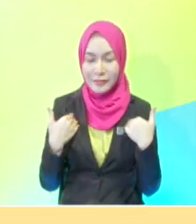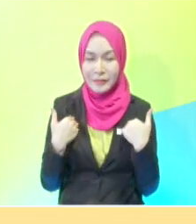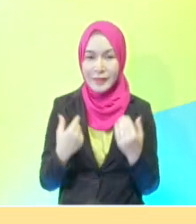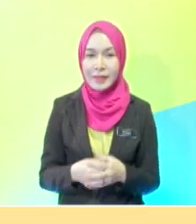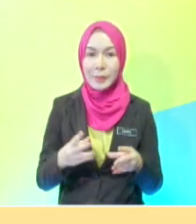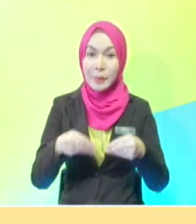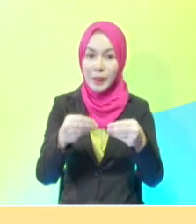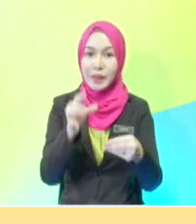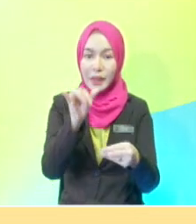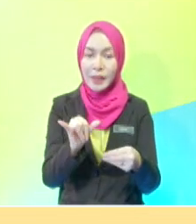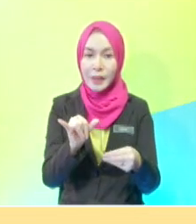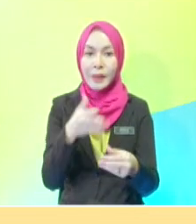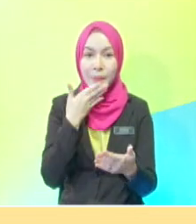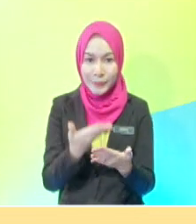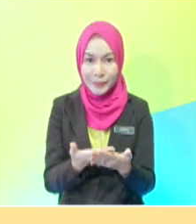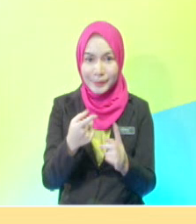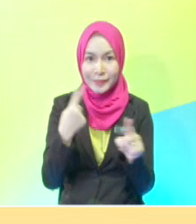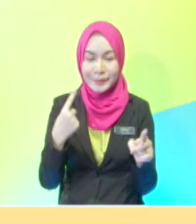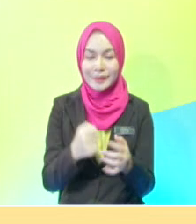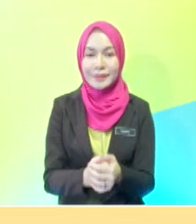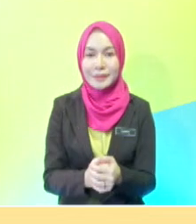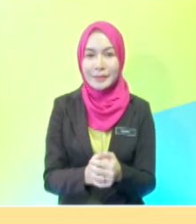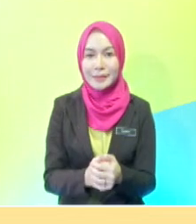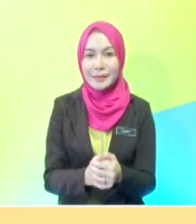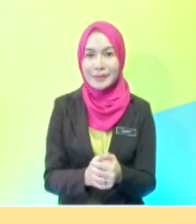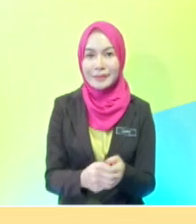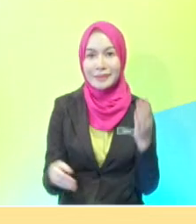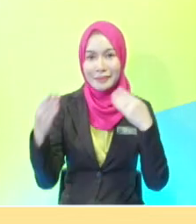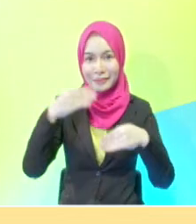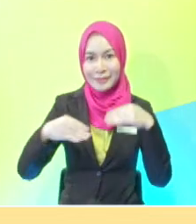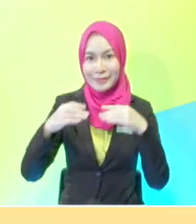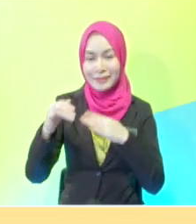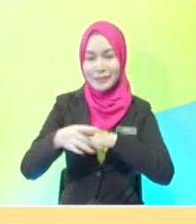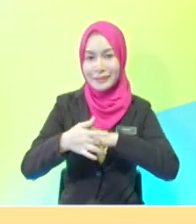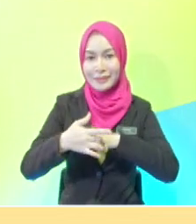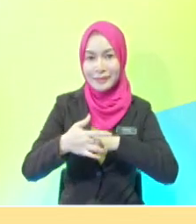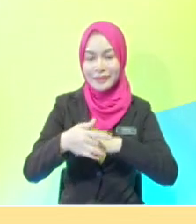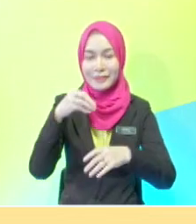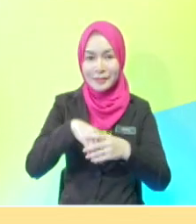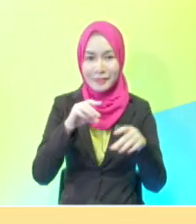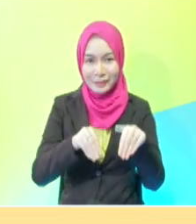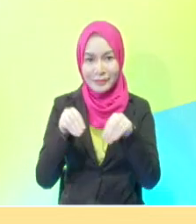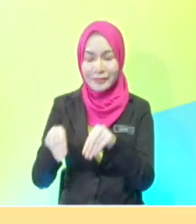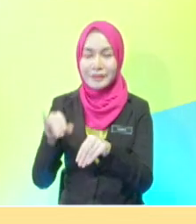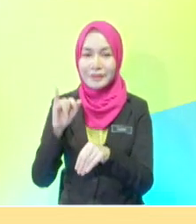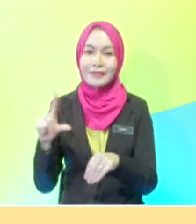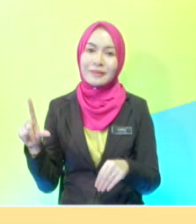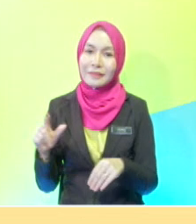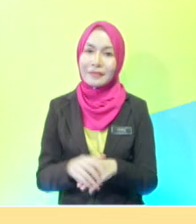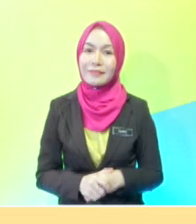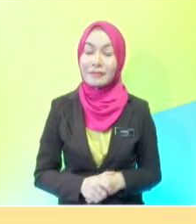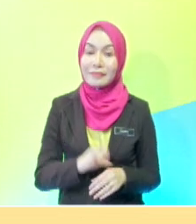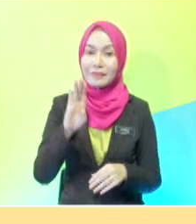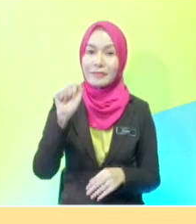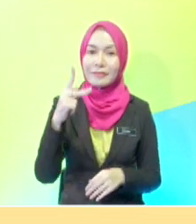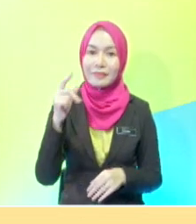paling bersalah yang pertama adalah bidang pertanian yang mana sumbangan bioteknologi kepada bidang pertanian adalah make peternakan data